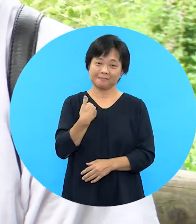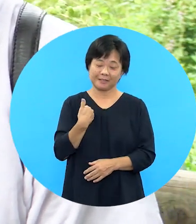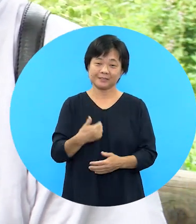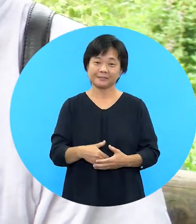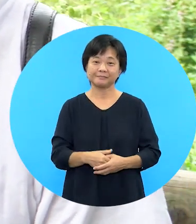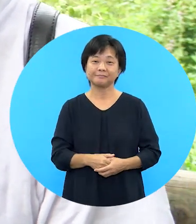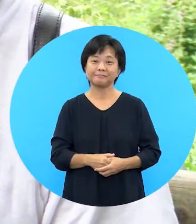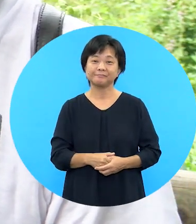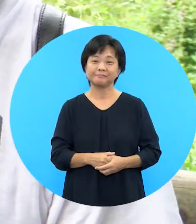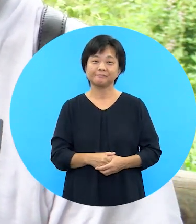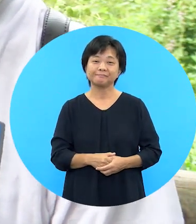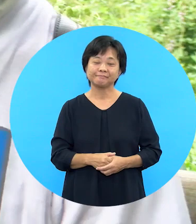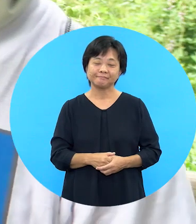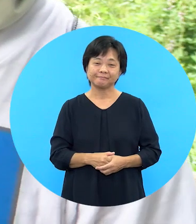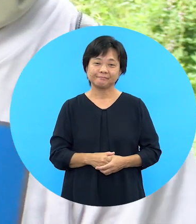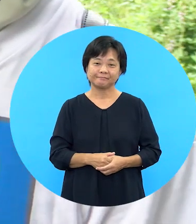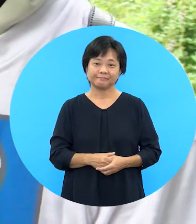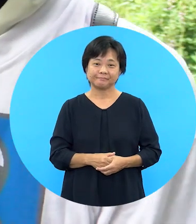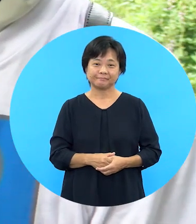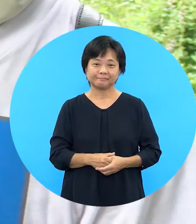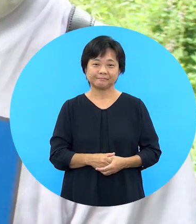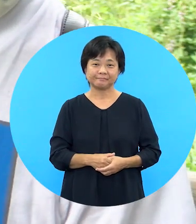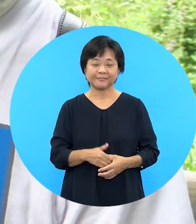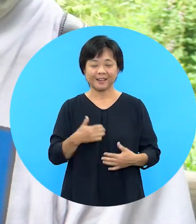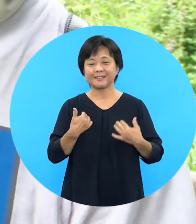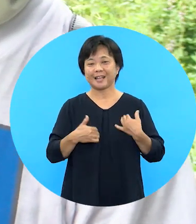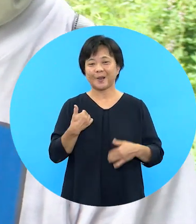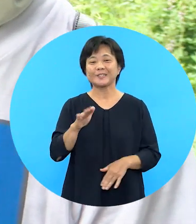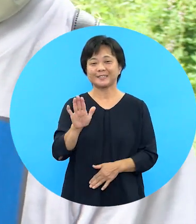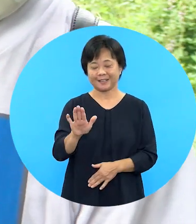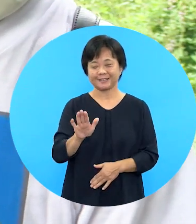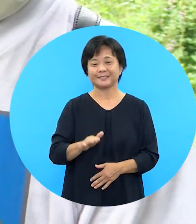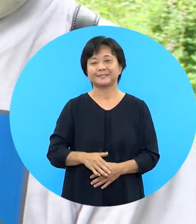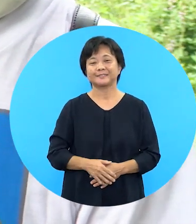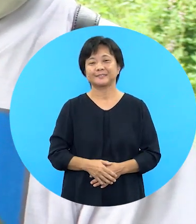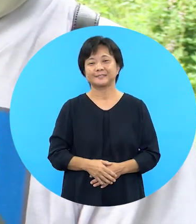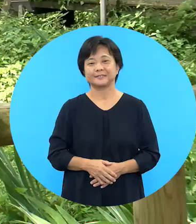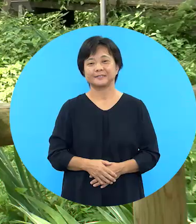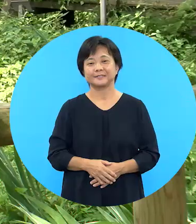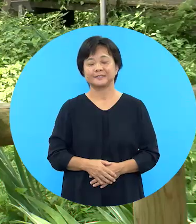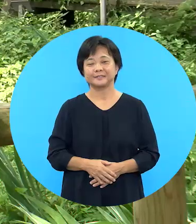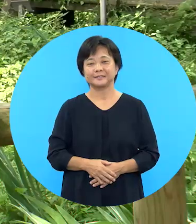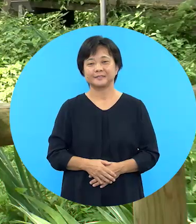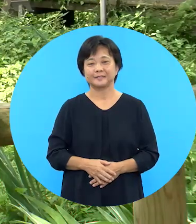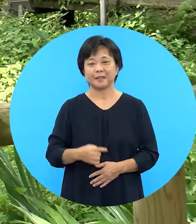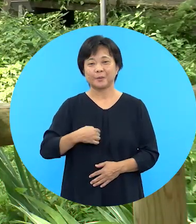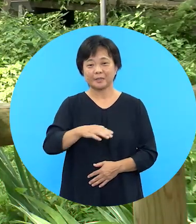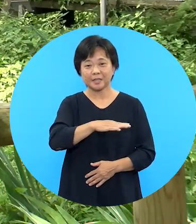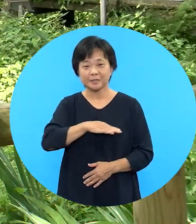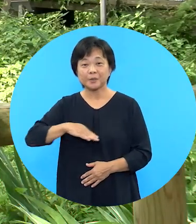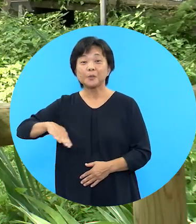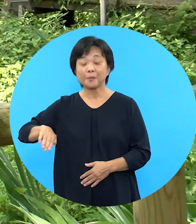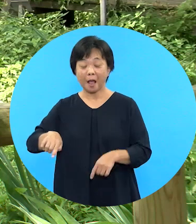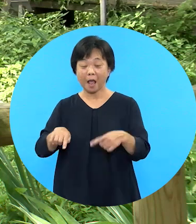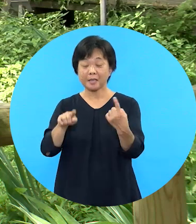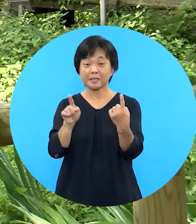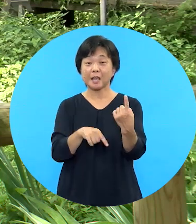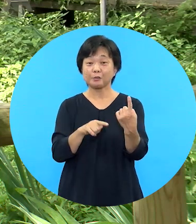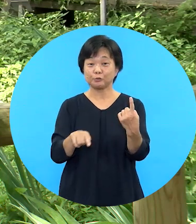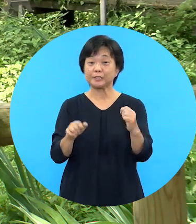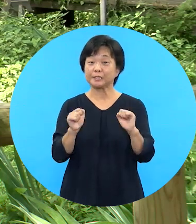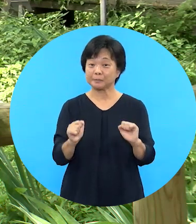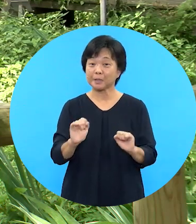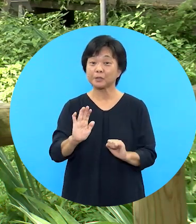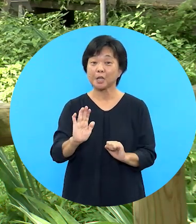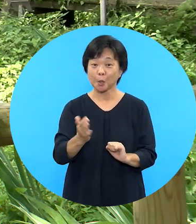して、こう世界が広がる感じで楽しいです。 私どももですね、今100人ということで、